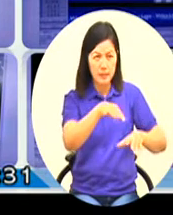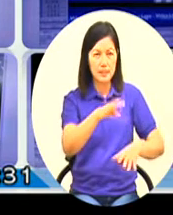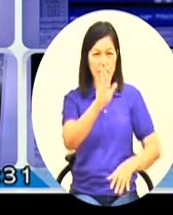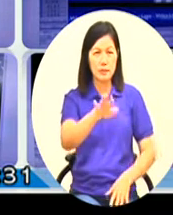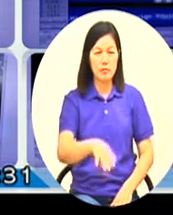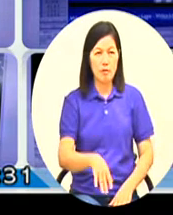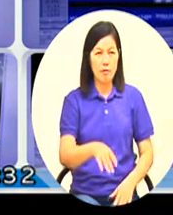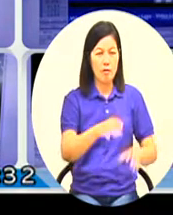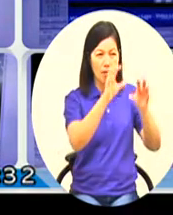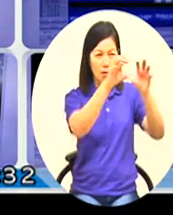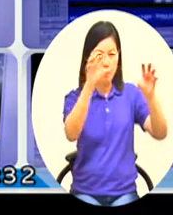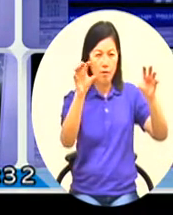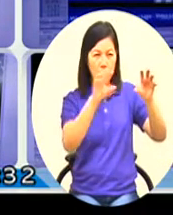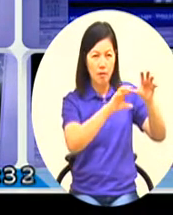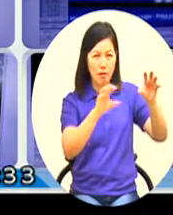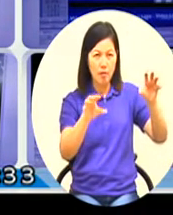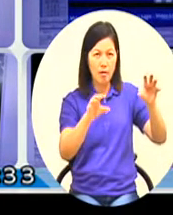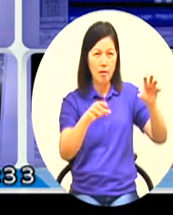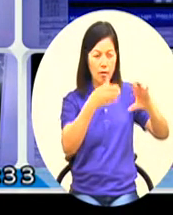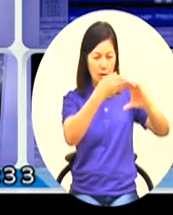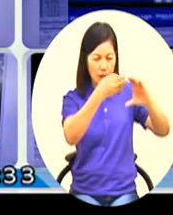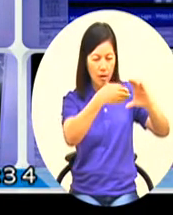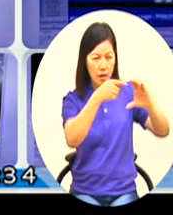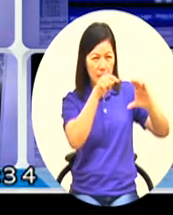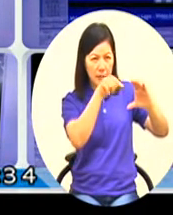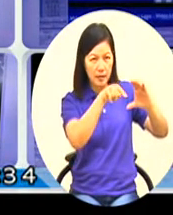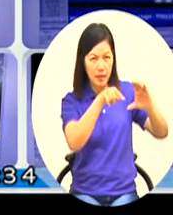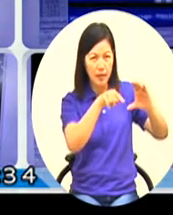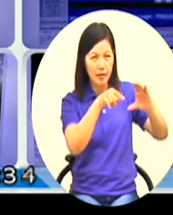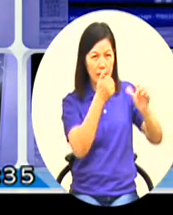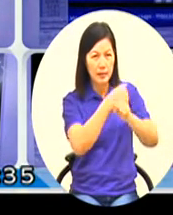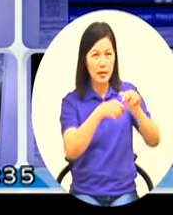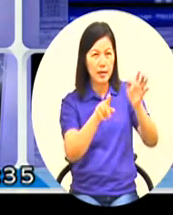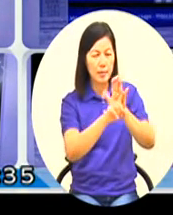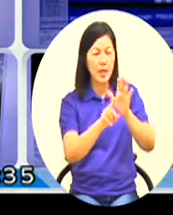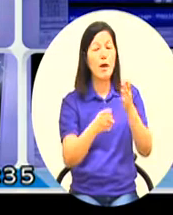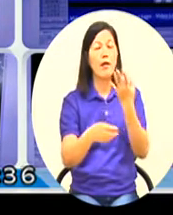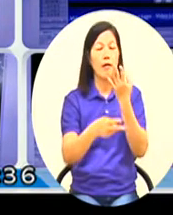9台画面里面代表了可能是9个里，